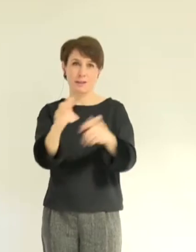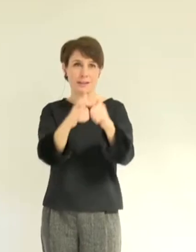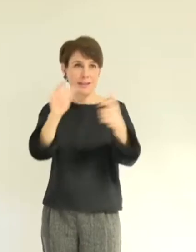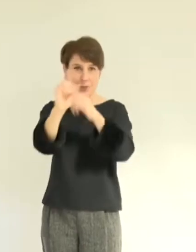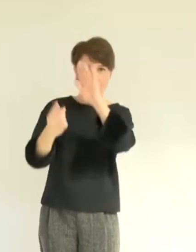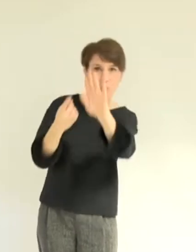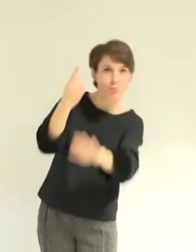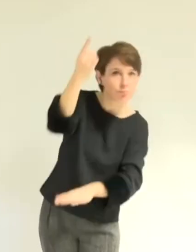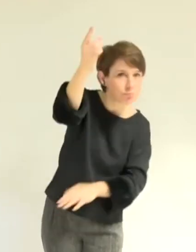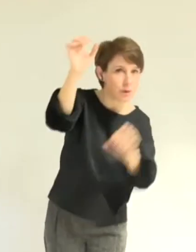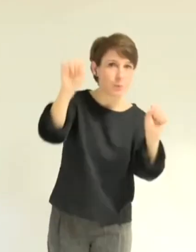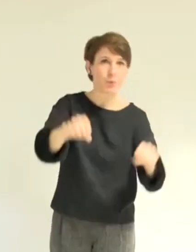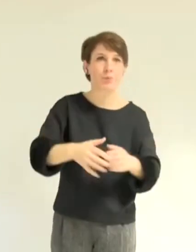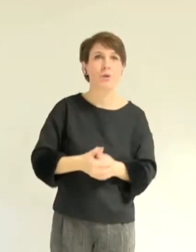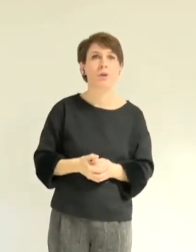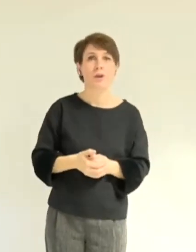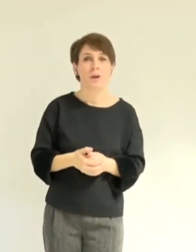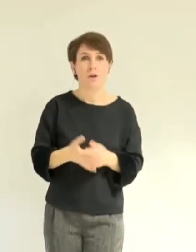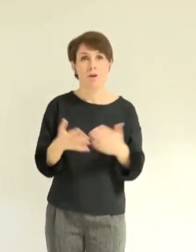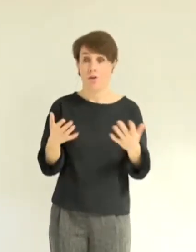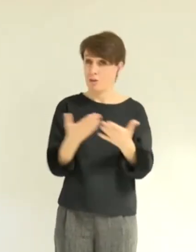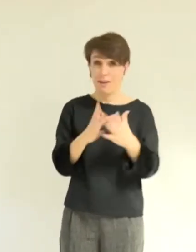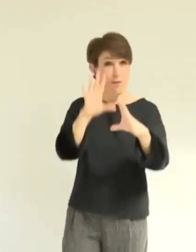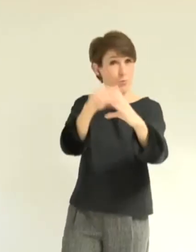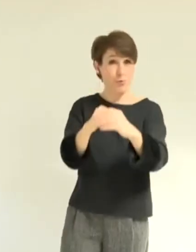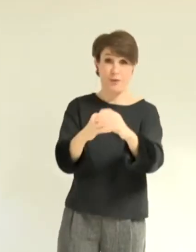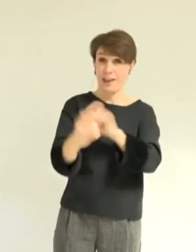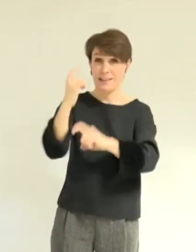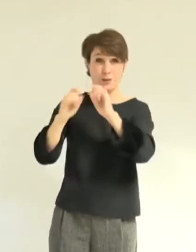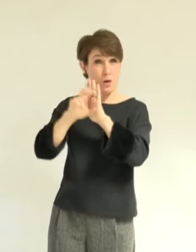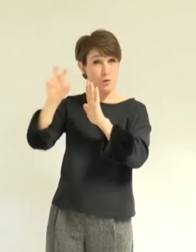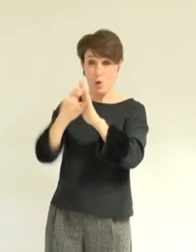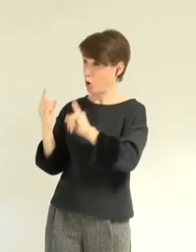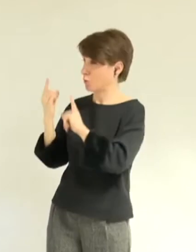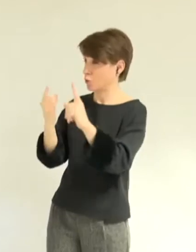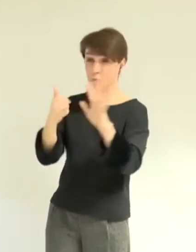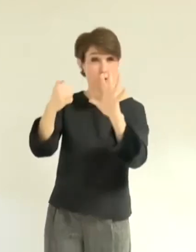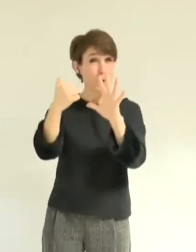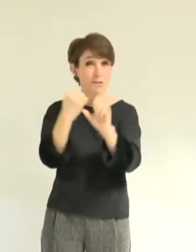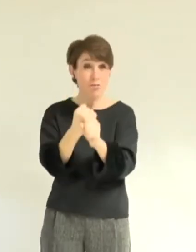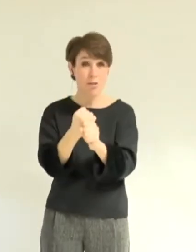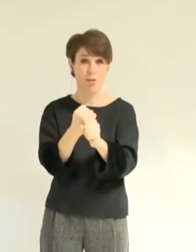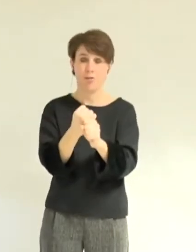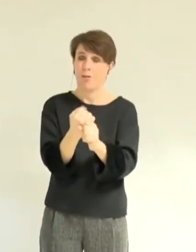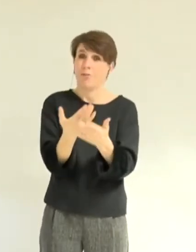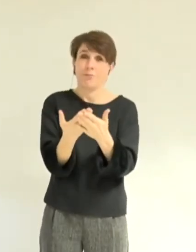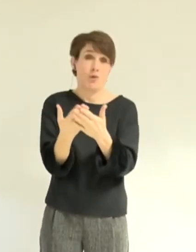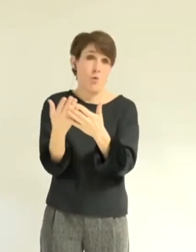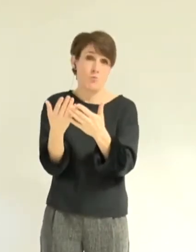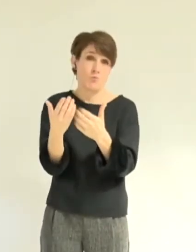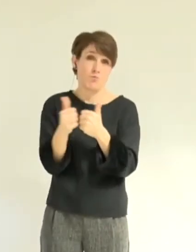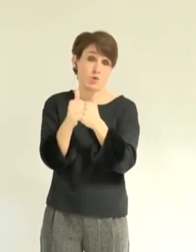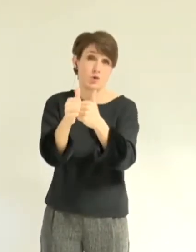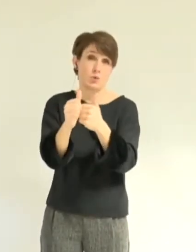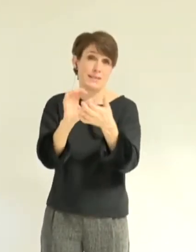établissement emblématique qui fait partie de l'histoire de Grenoble depuis 60 ans et qui est lié à l'histoire de la mutualité